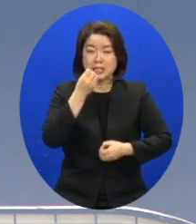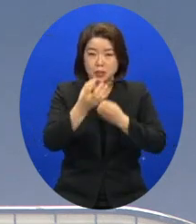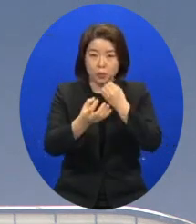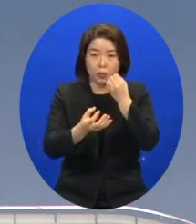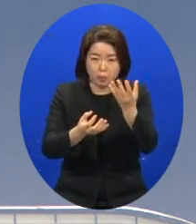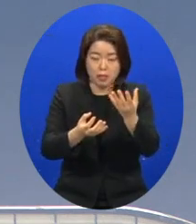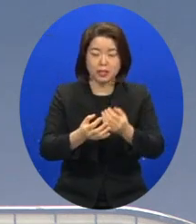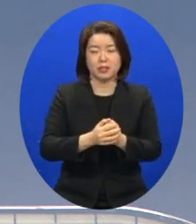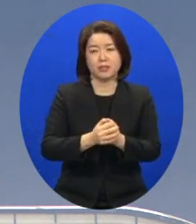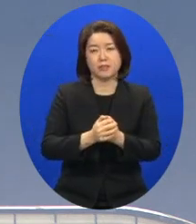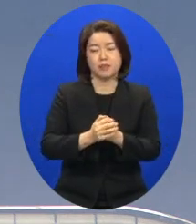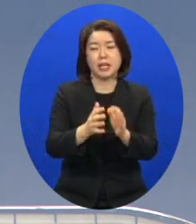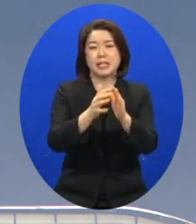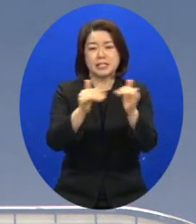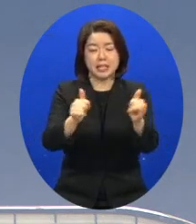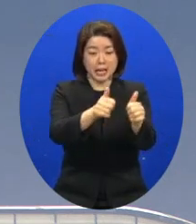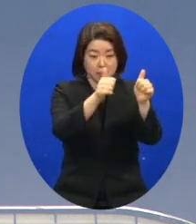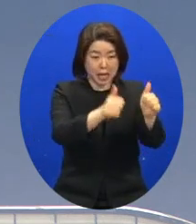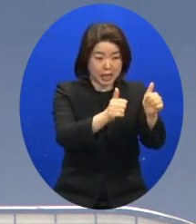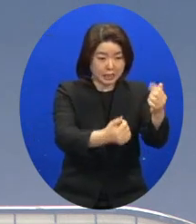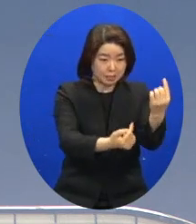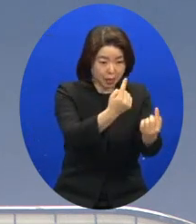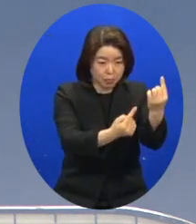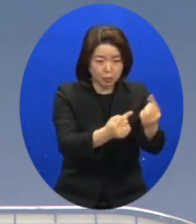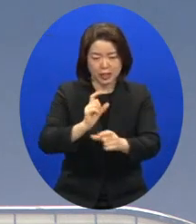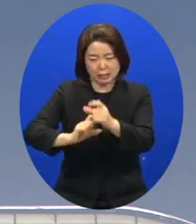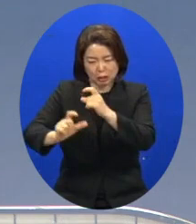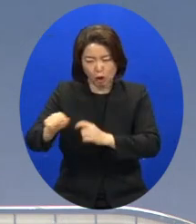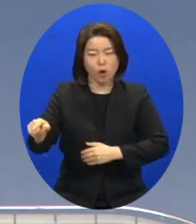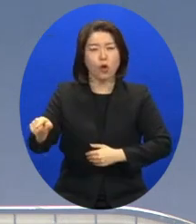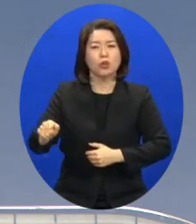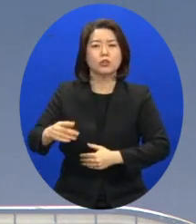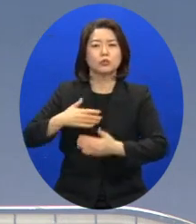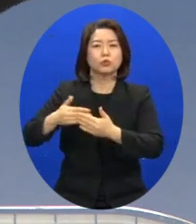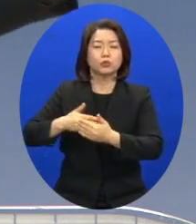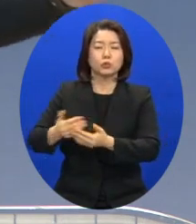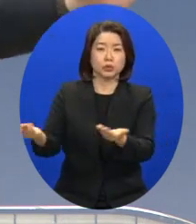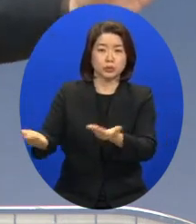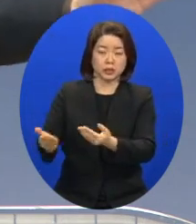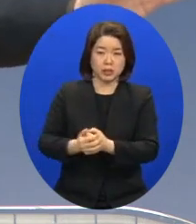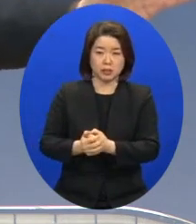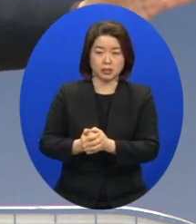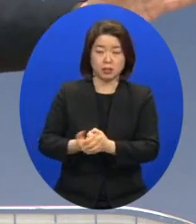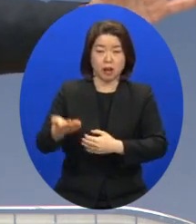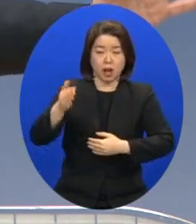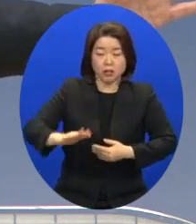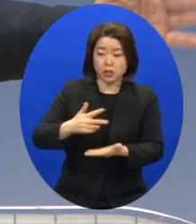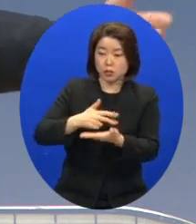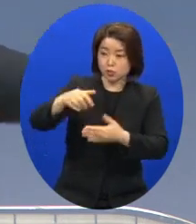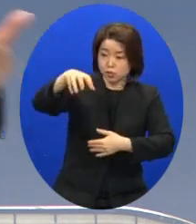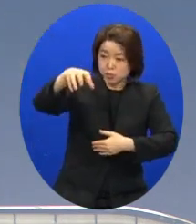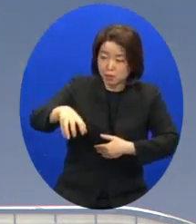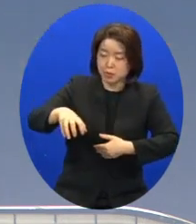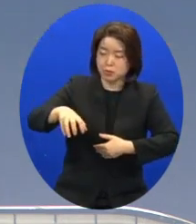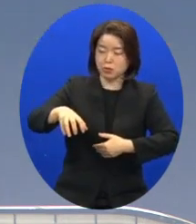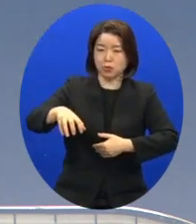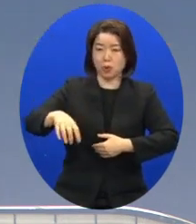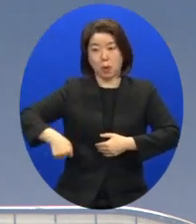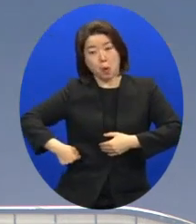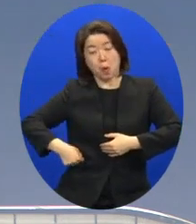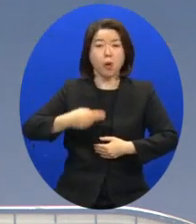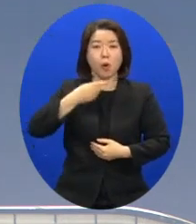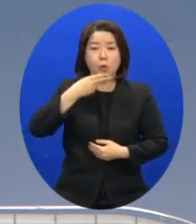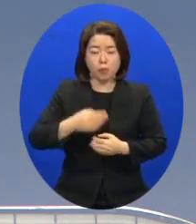사실 사람의 심판 보다 더 두려운 것이죠 근데 그 앞에서 거리낌이 없으면 심판을